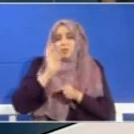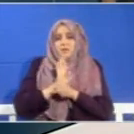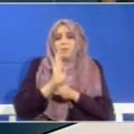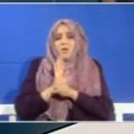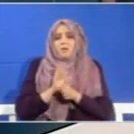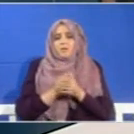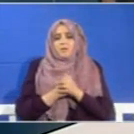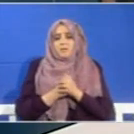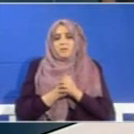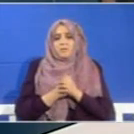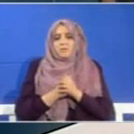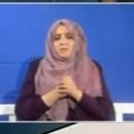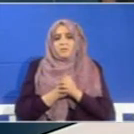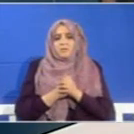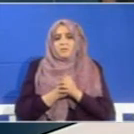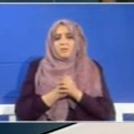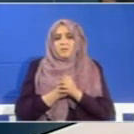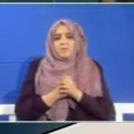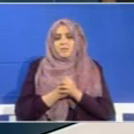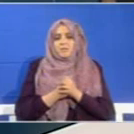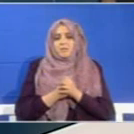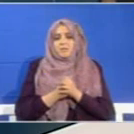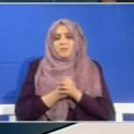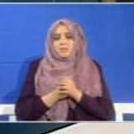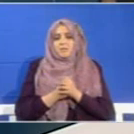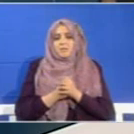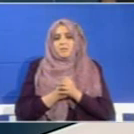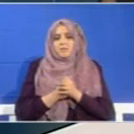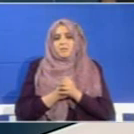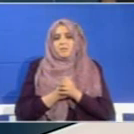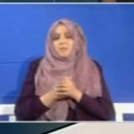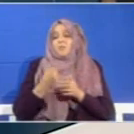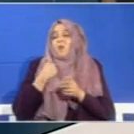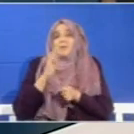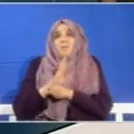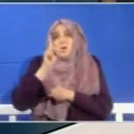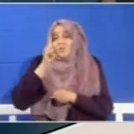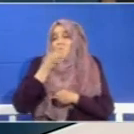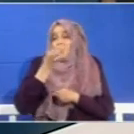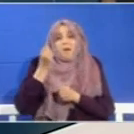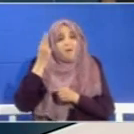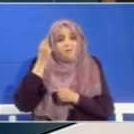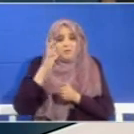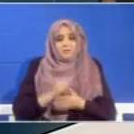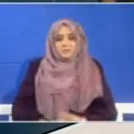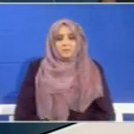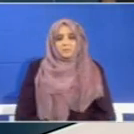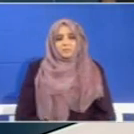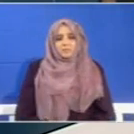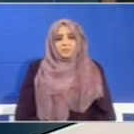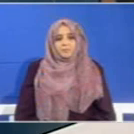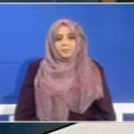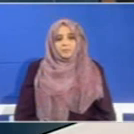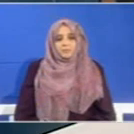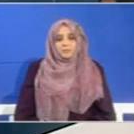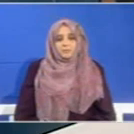يسمع فيا، إذا راني نزيد عليها كلمة نتحمل به يوم القيامة إن شاء الله. قال ما فيه ظلم. نعم. أحمد، وش هو